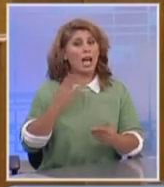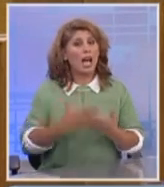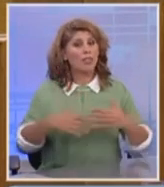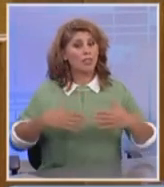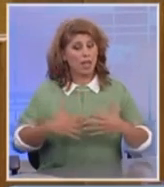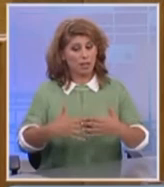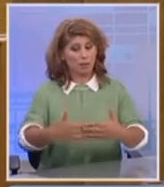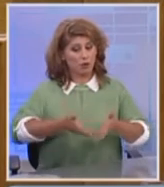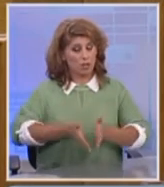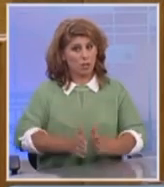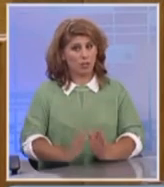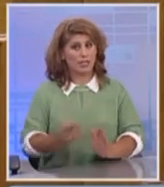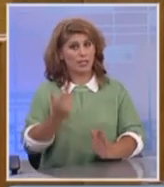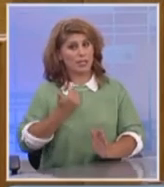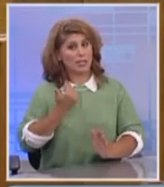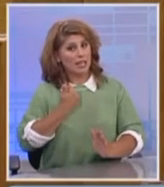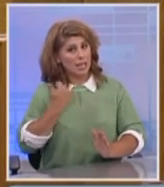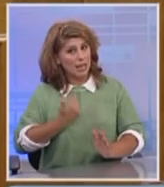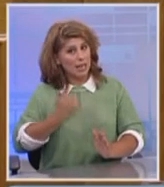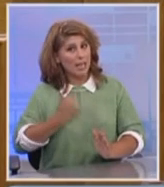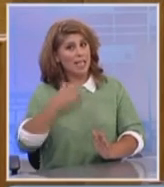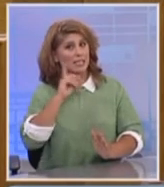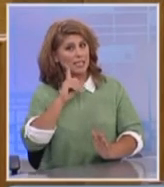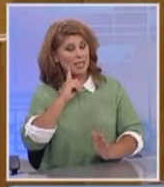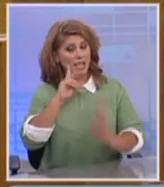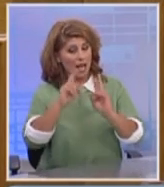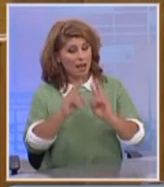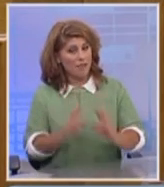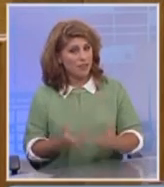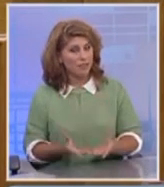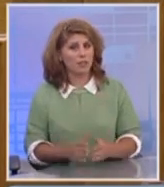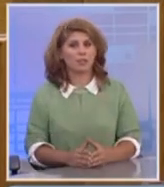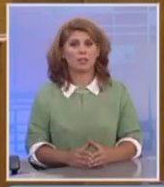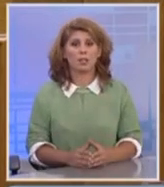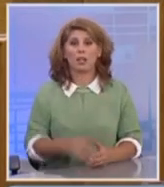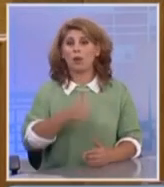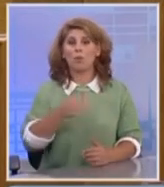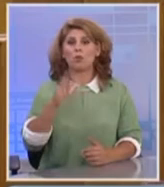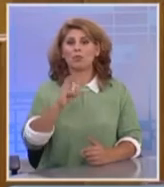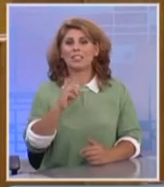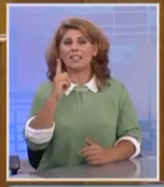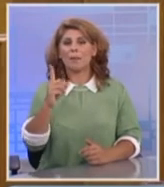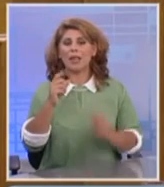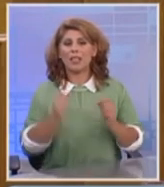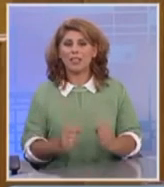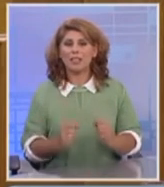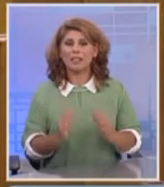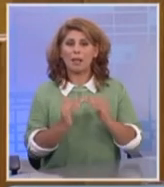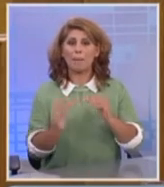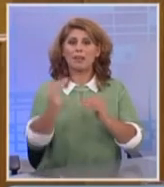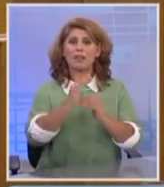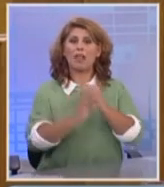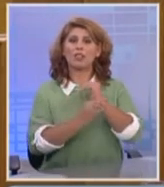εγκυμοσύνης και λοχίας στις νέες γυναίκες ερευνήτριες, με τις μόλις 31 θέσεις για